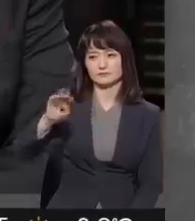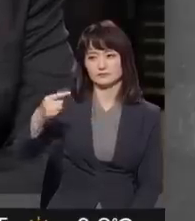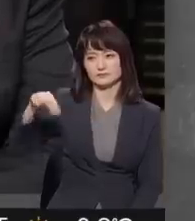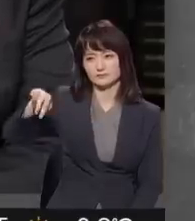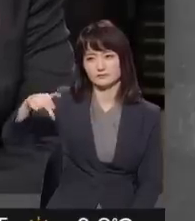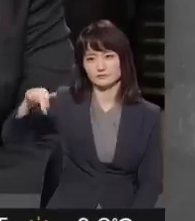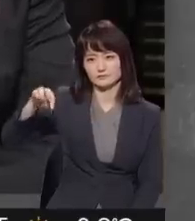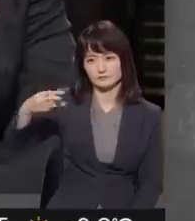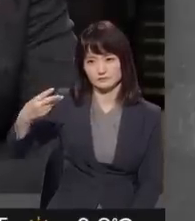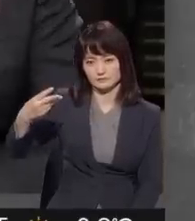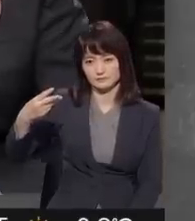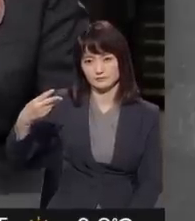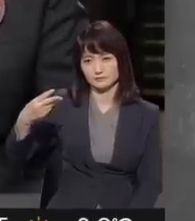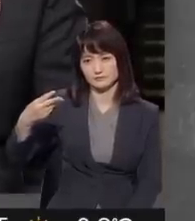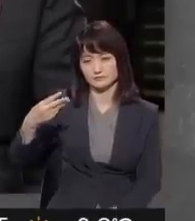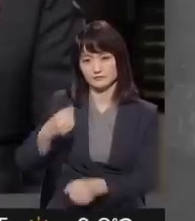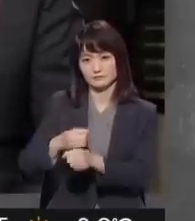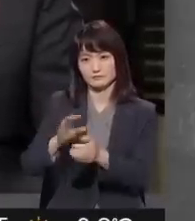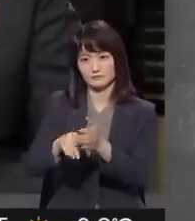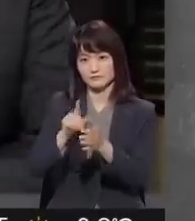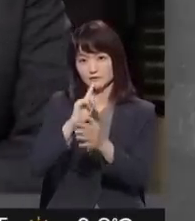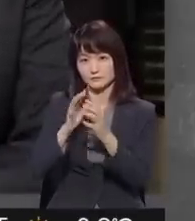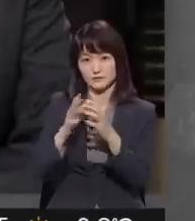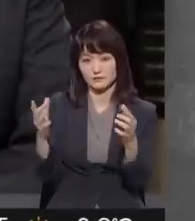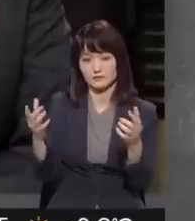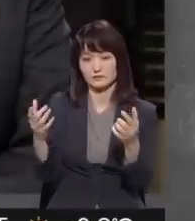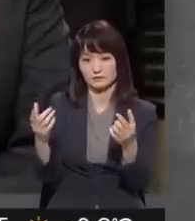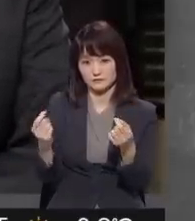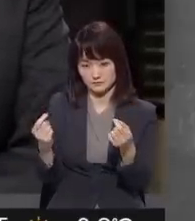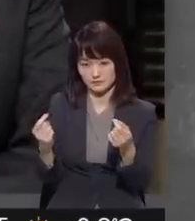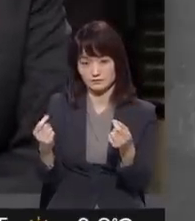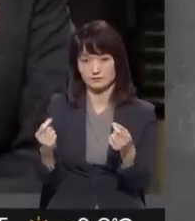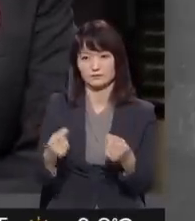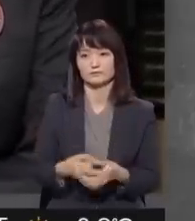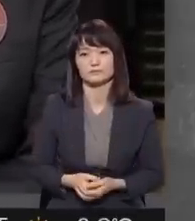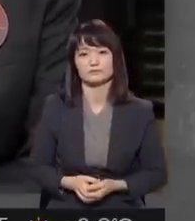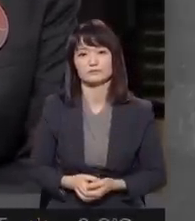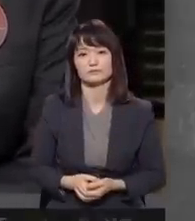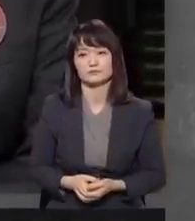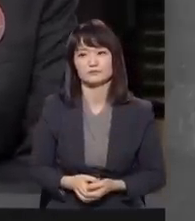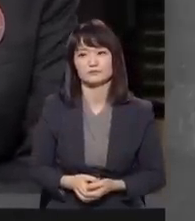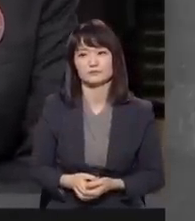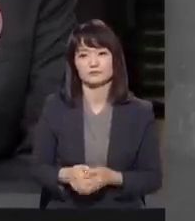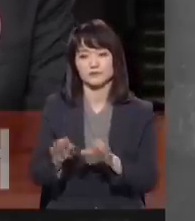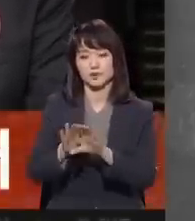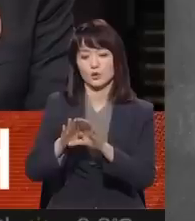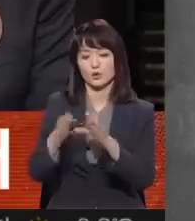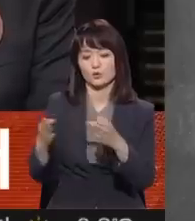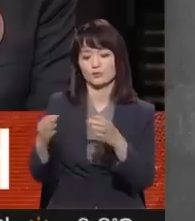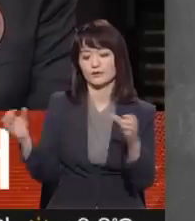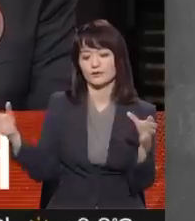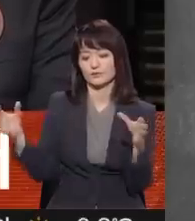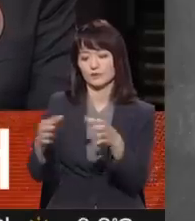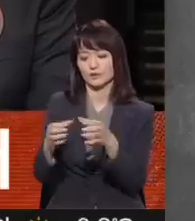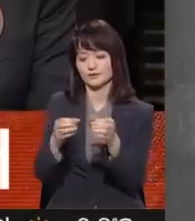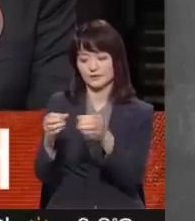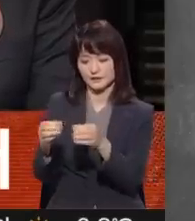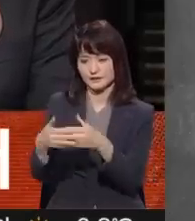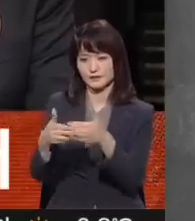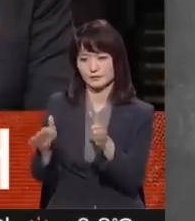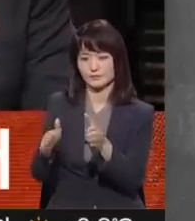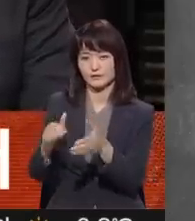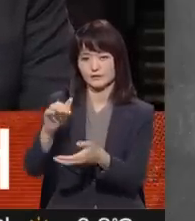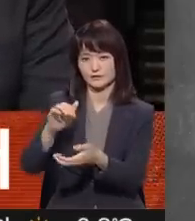그냥 장난 아니었지 않습니까 뭐 그것과 비슷한 것처럼 오픈 채팅방 정기모임 그렇죠 그것도